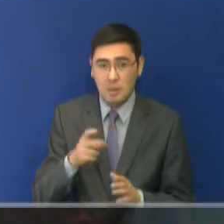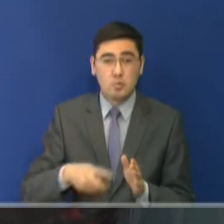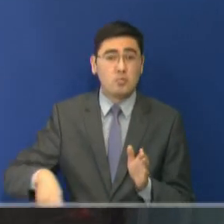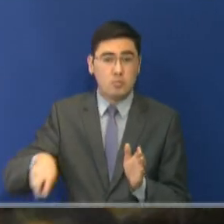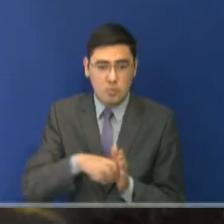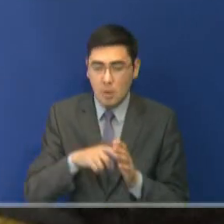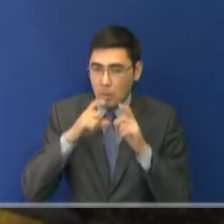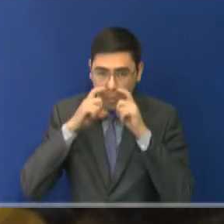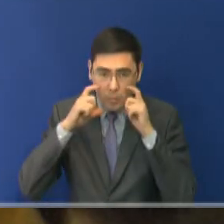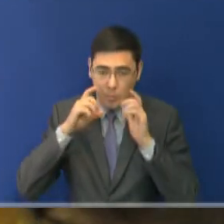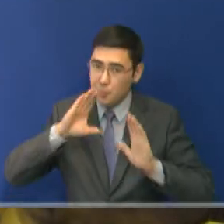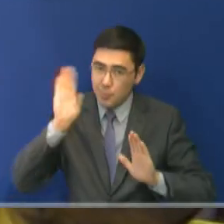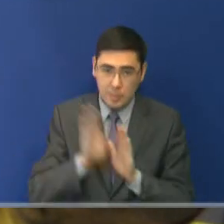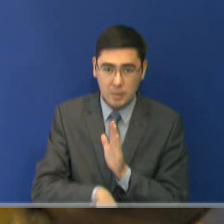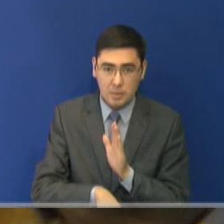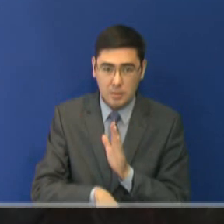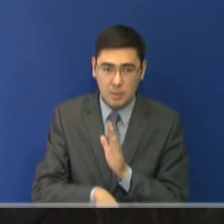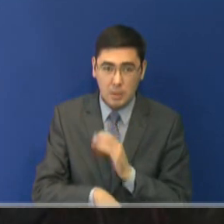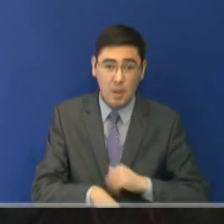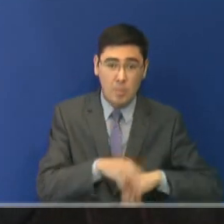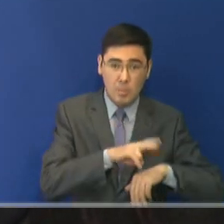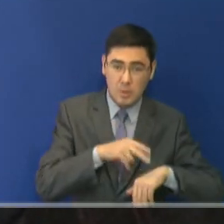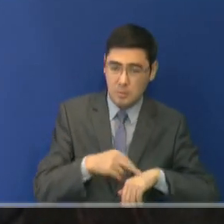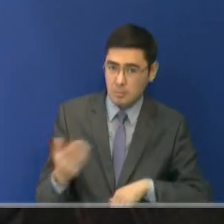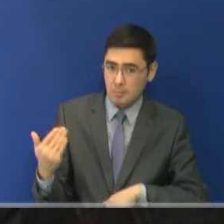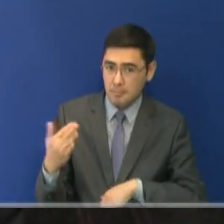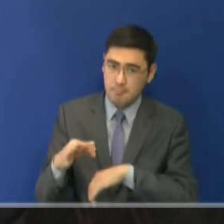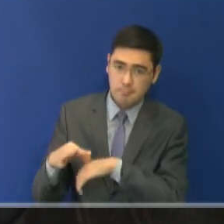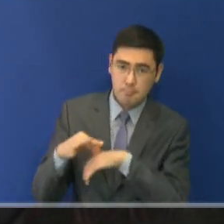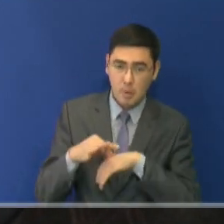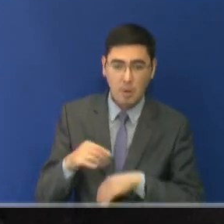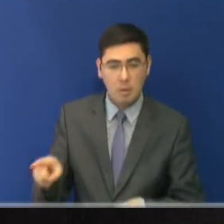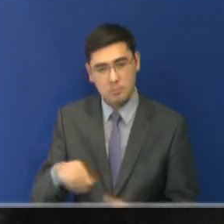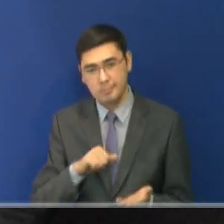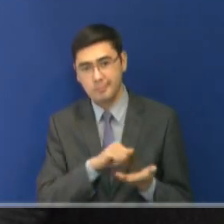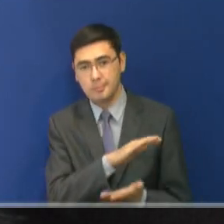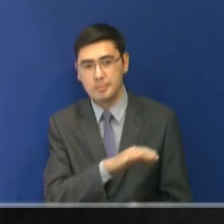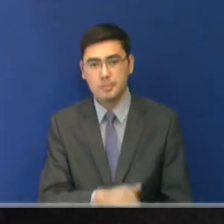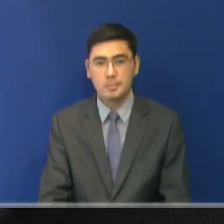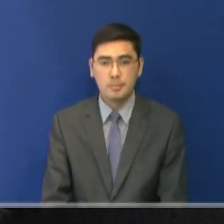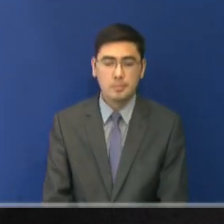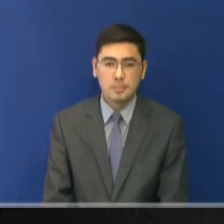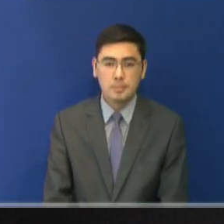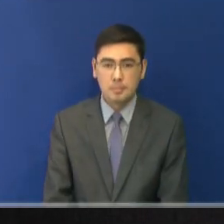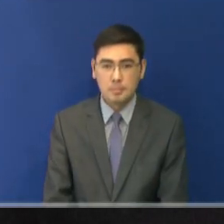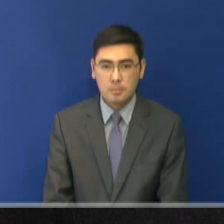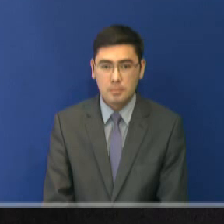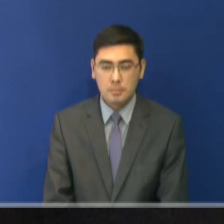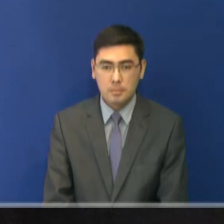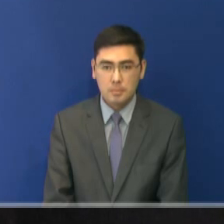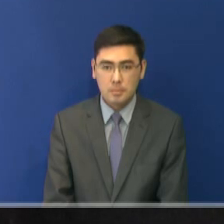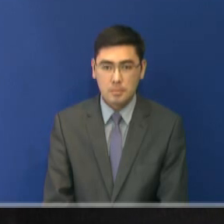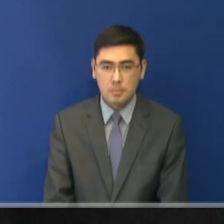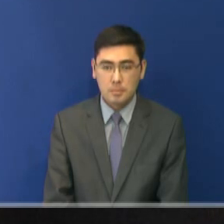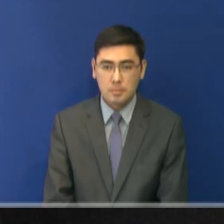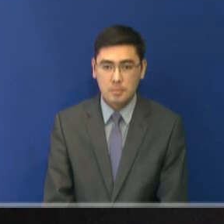без защитной маски, но пройти с сотрудниками полиции для составления протокола отказывалась. Девушка, пожалуйста,